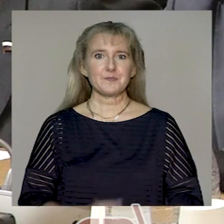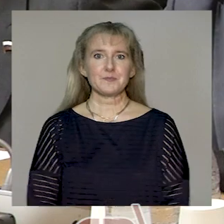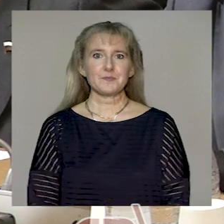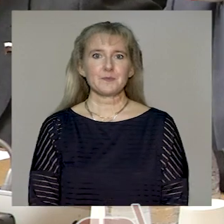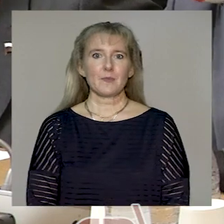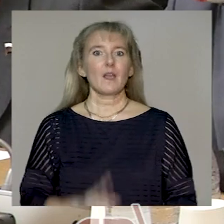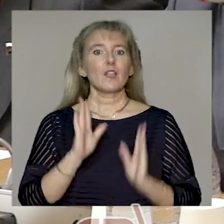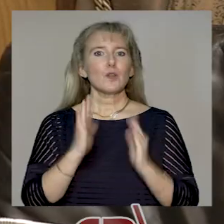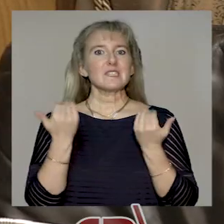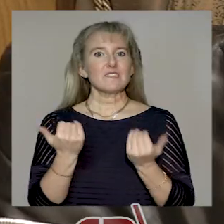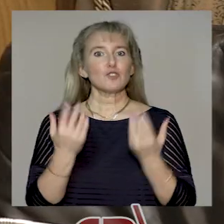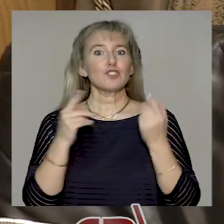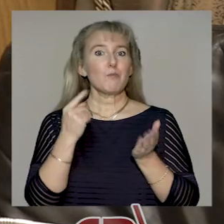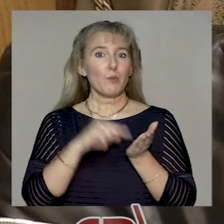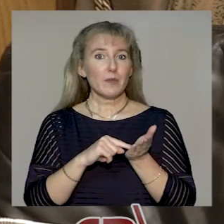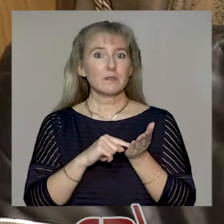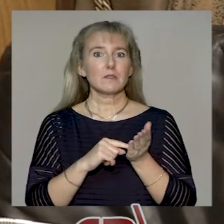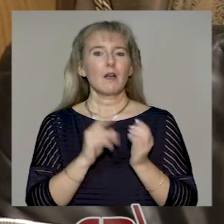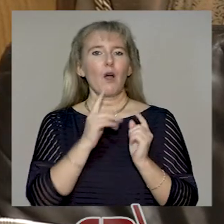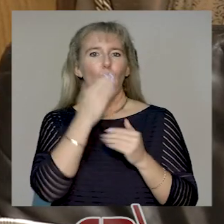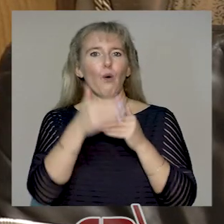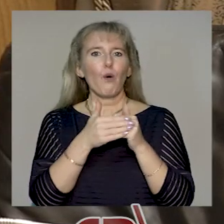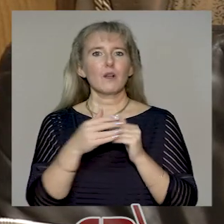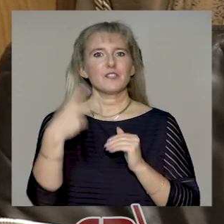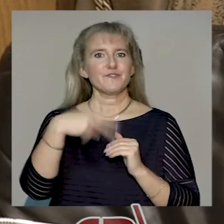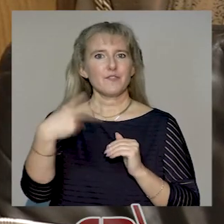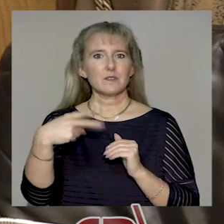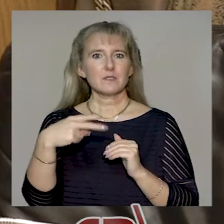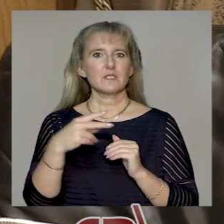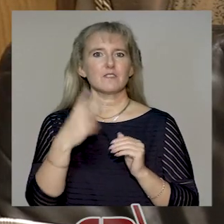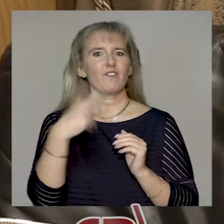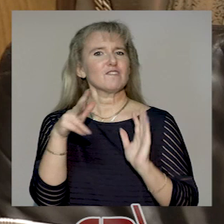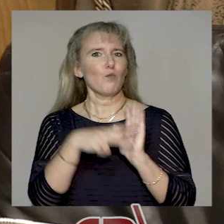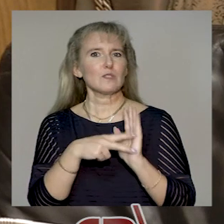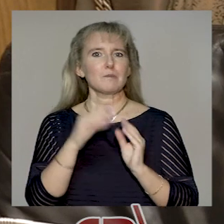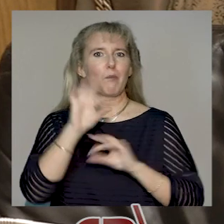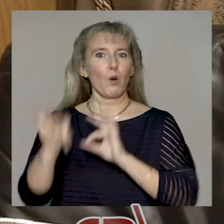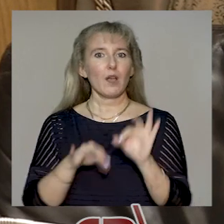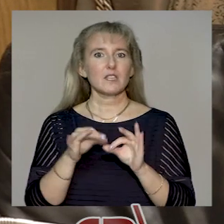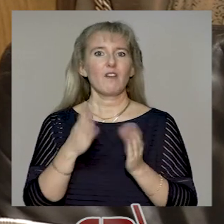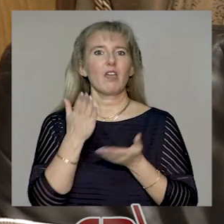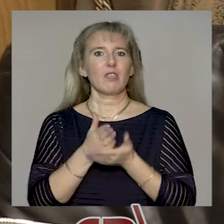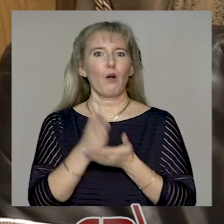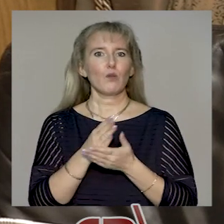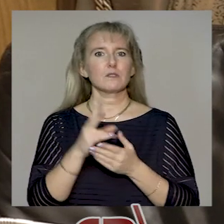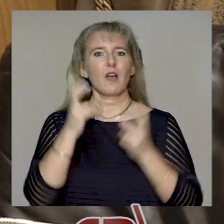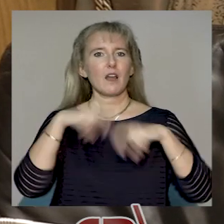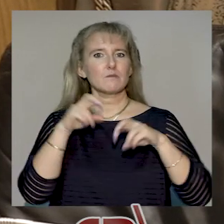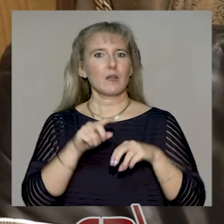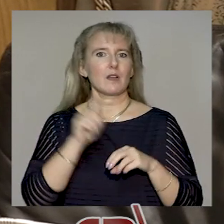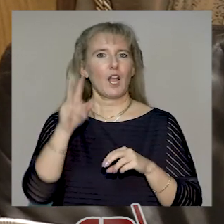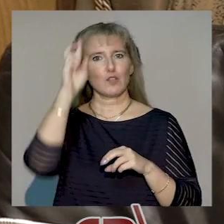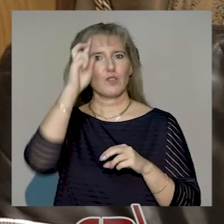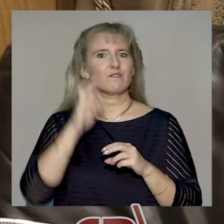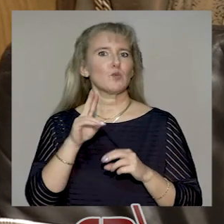периода. Только вот на сегодняшний момент порядка 28 законопроектов находятся на